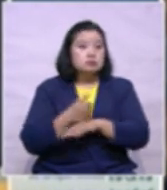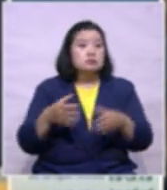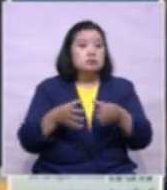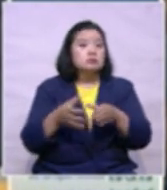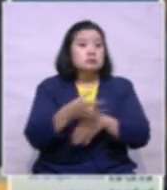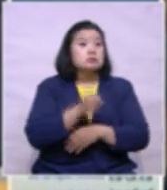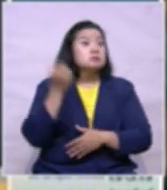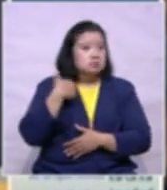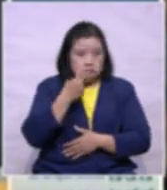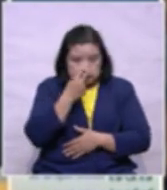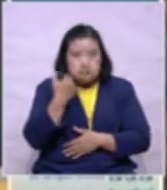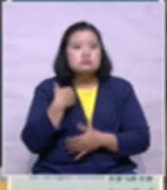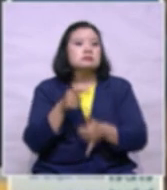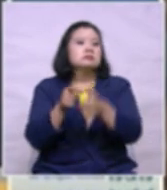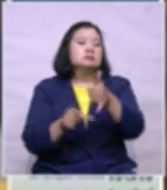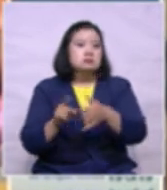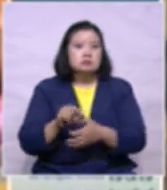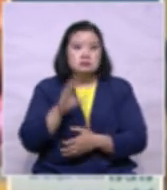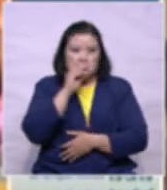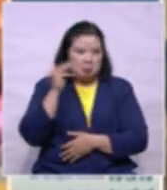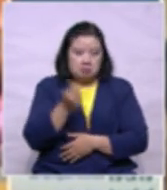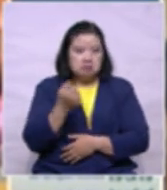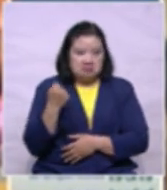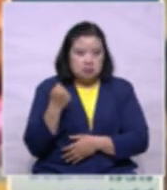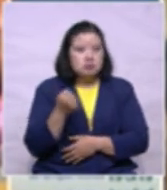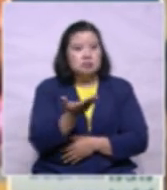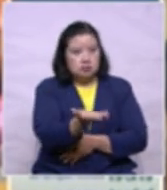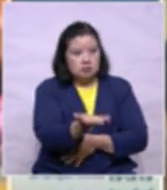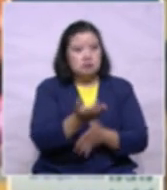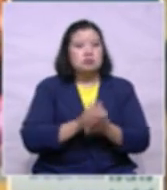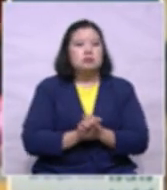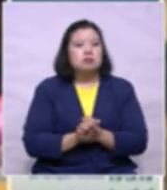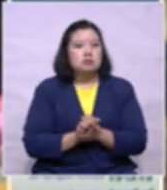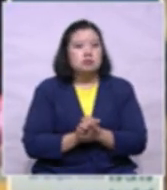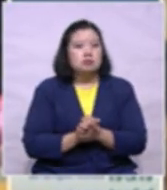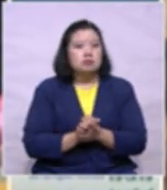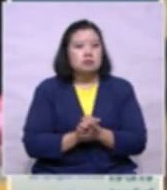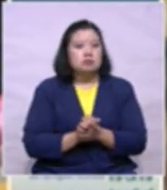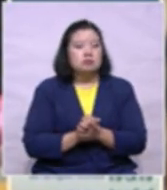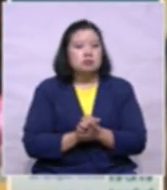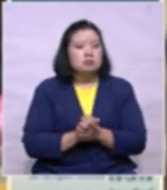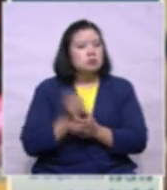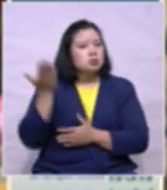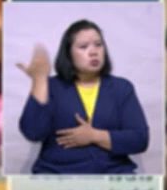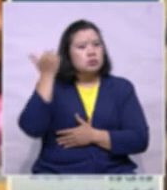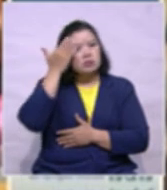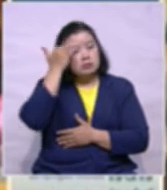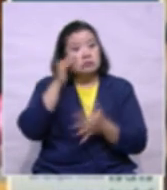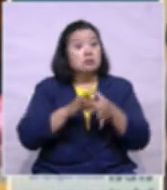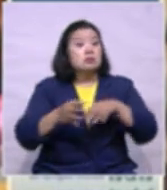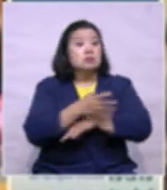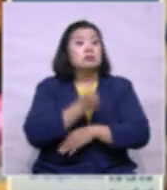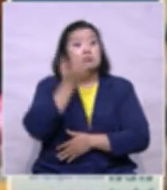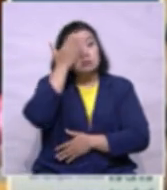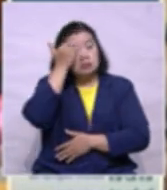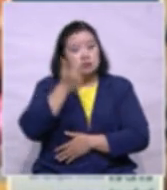ไปแล้วเข้าสภาก็พีคตลอด เออใช่ อาจารย์วันนอนี่เป็นแบบบิ๊กเซอร์ไพรส์มากคืออาจารย์วันนอคือท่านตำแหน่งทางการเมืองในอดีตท่านใหญ่ม